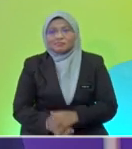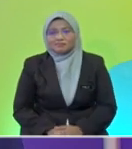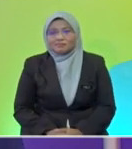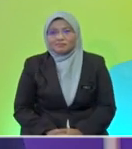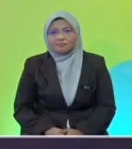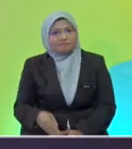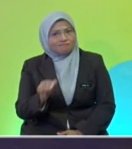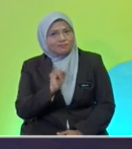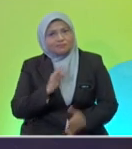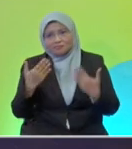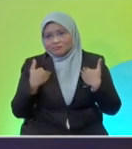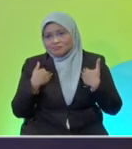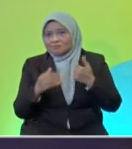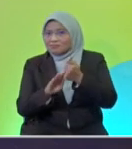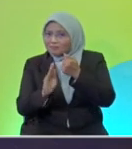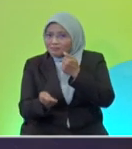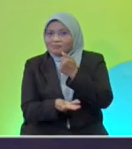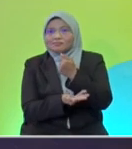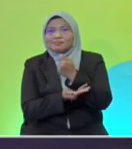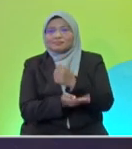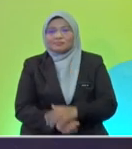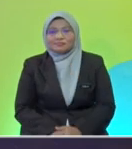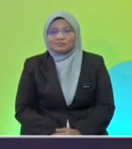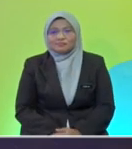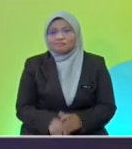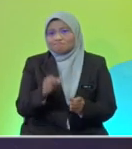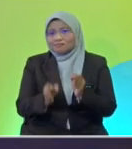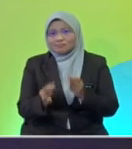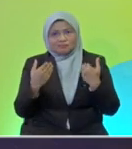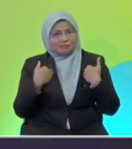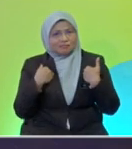kita saya ada tabung Cikgu Oke kalau Mira ditabung